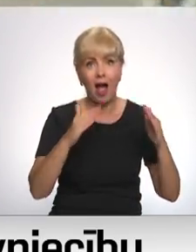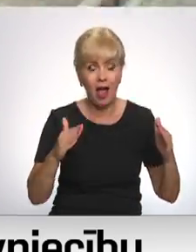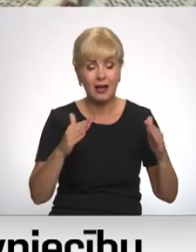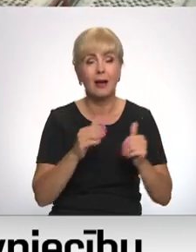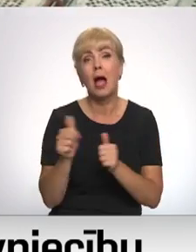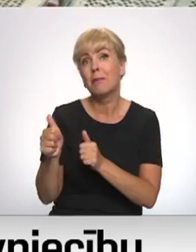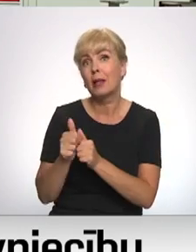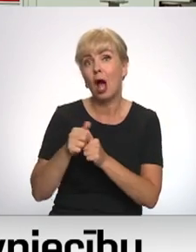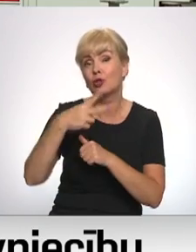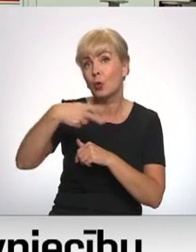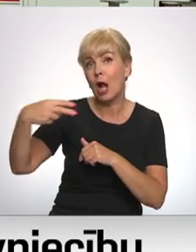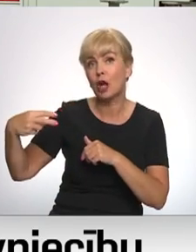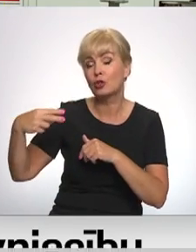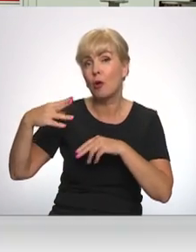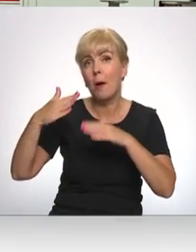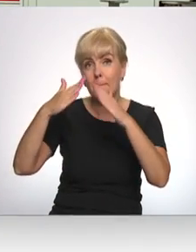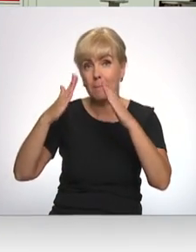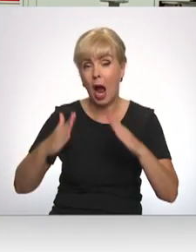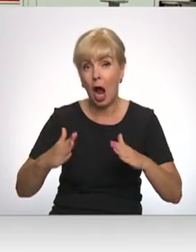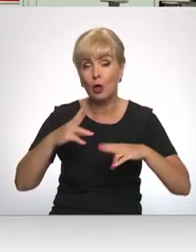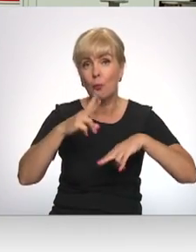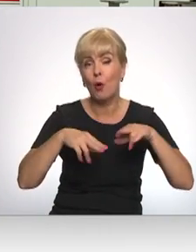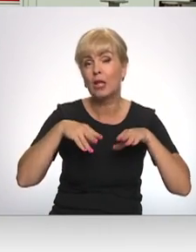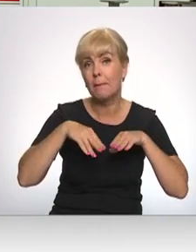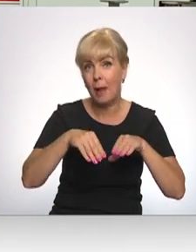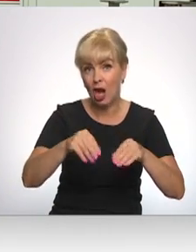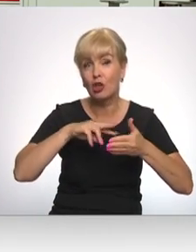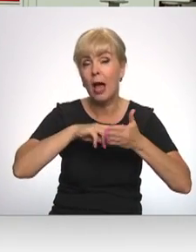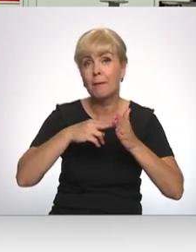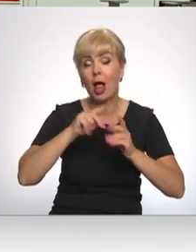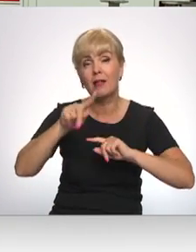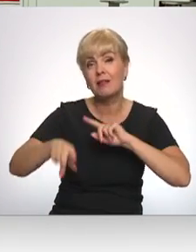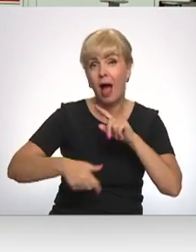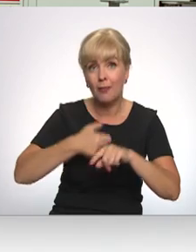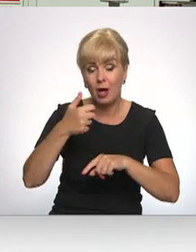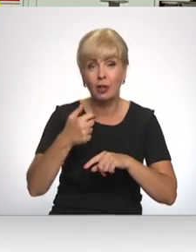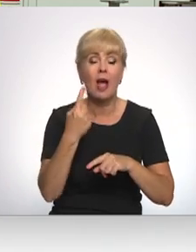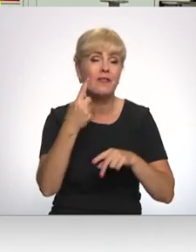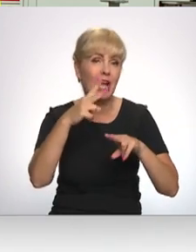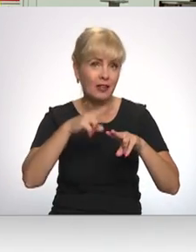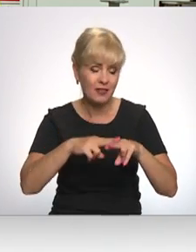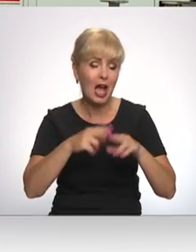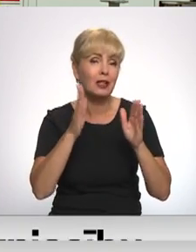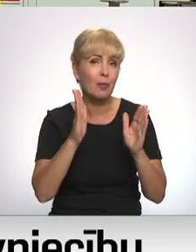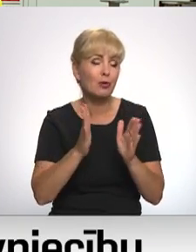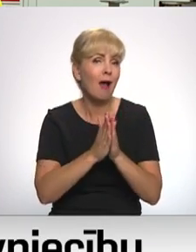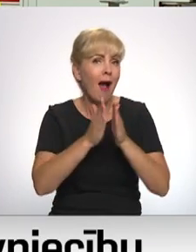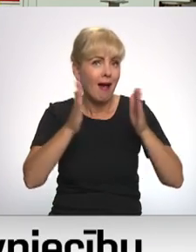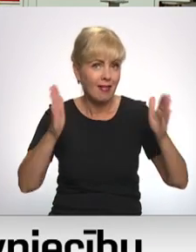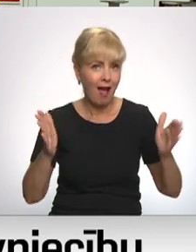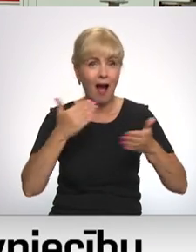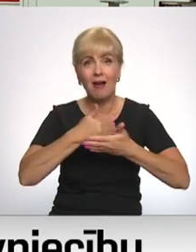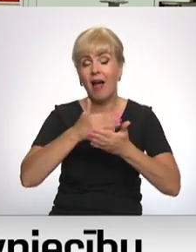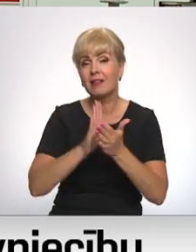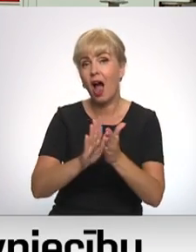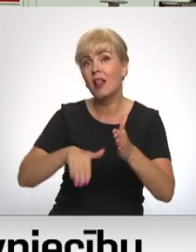ar rakstumājas būvniecības pabeigšanu plānots, ka jau nākamgad šeit vienu vietu atradīsies lielākā daļa